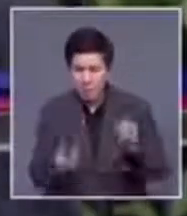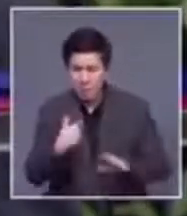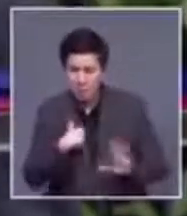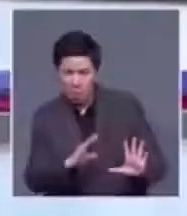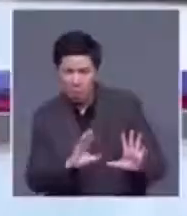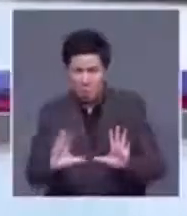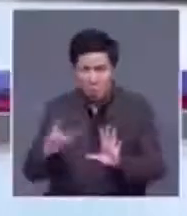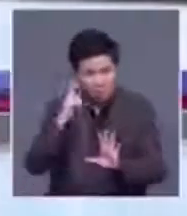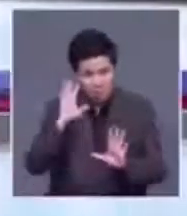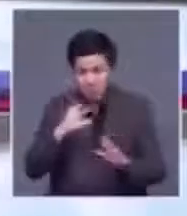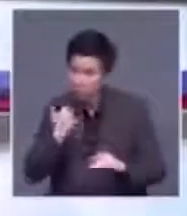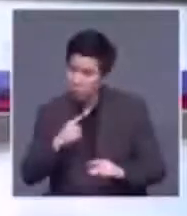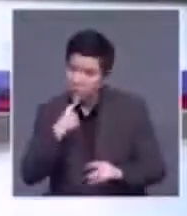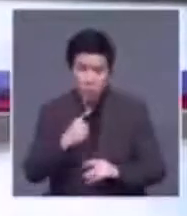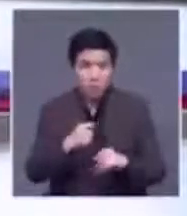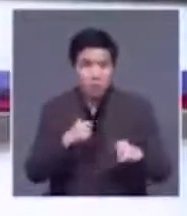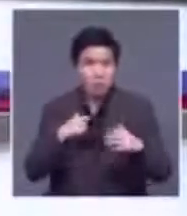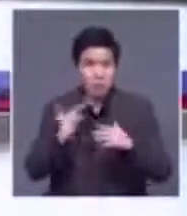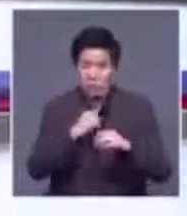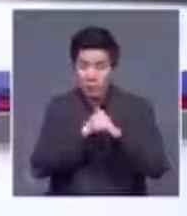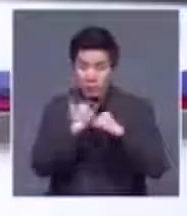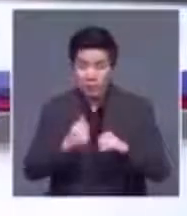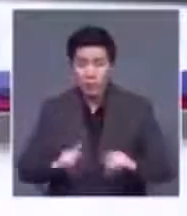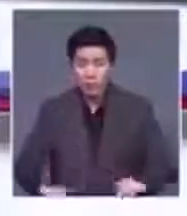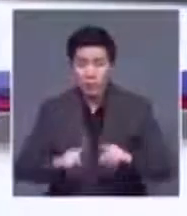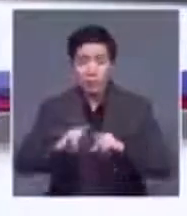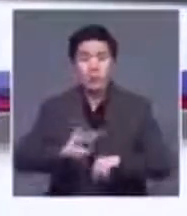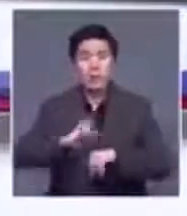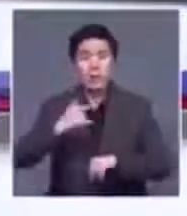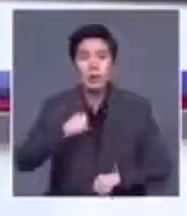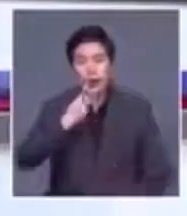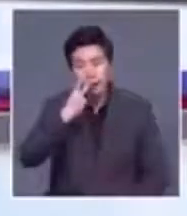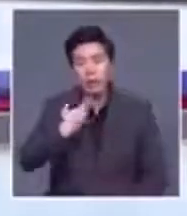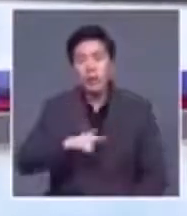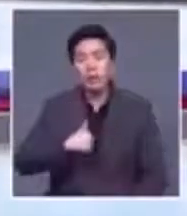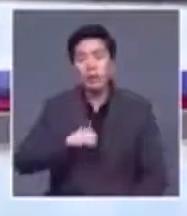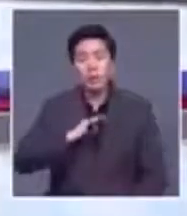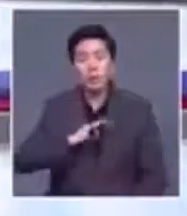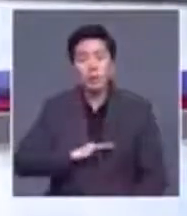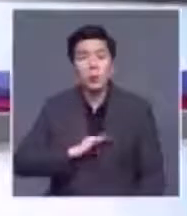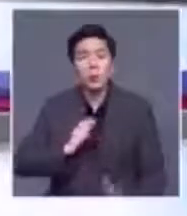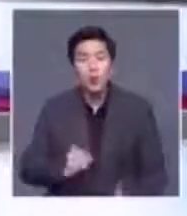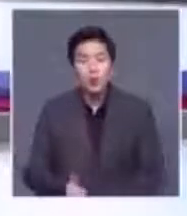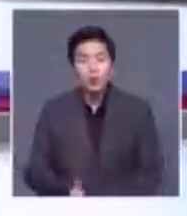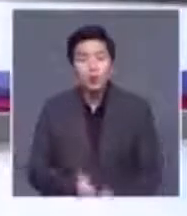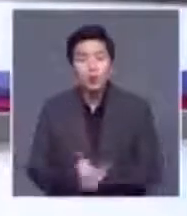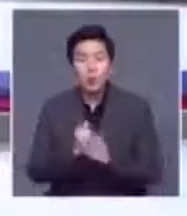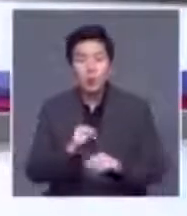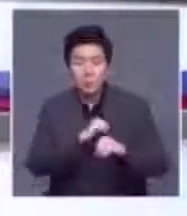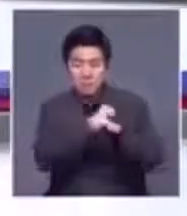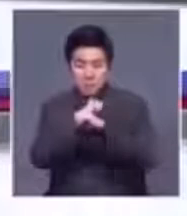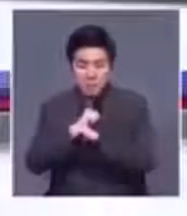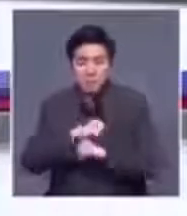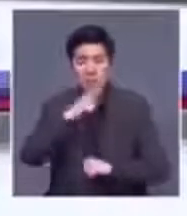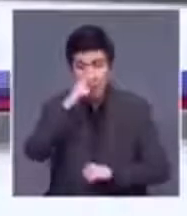าเนี่ยเขาจะลุกขึ้นมาต่อสู้ก็ซึ่งกระทรวงทรัพย์ก็มีความสุขเพราะเรามีเพื่อนทั้งประเทศในการช่วยกันดูแลนะครับเราก็เป็นเจ้าที่รัฐ